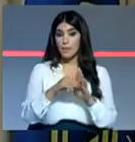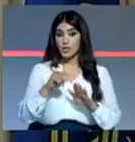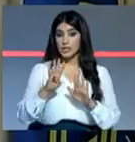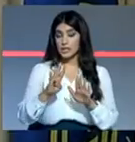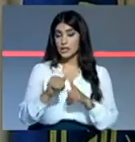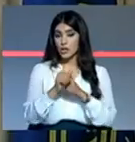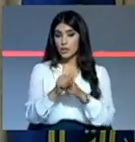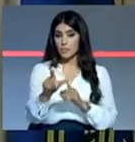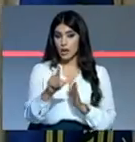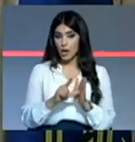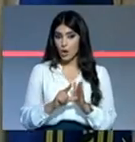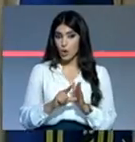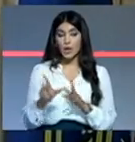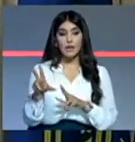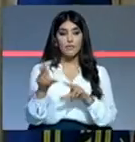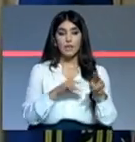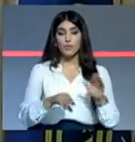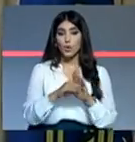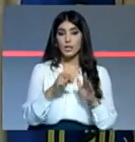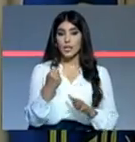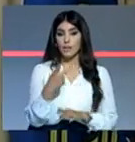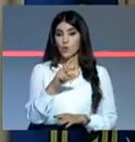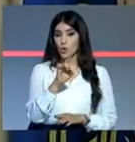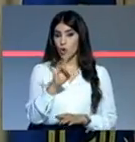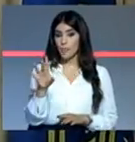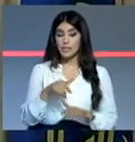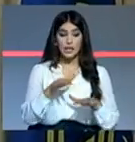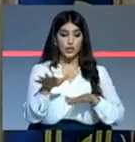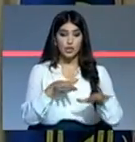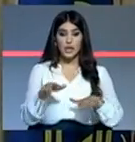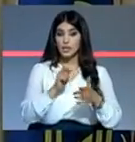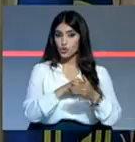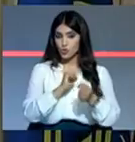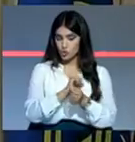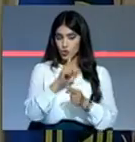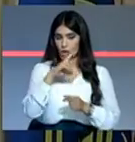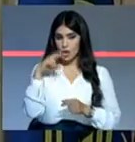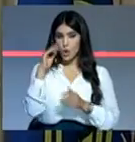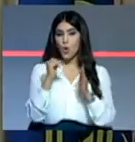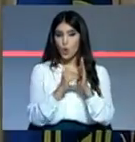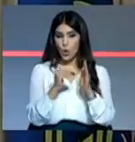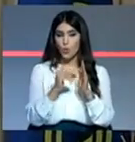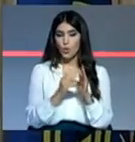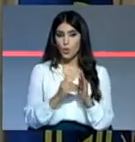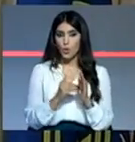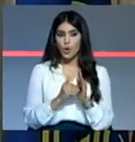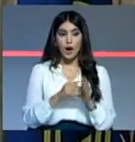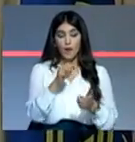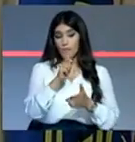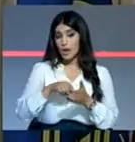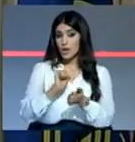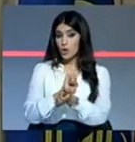وكذلك ثلاثمائه اشارات الجزائيه عقوبات